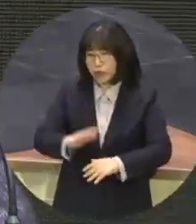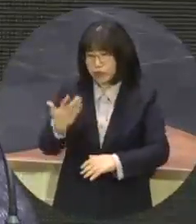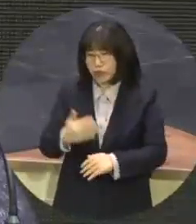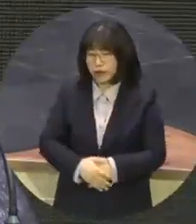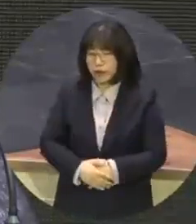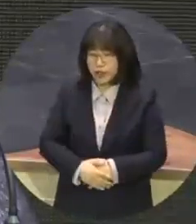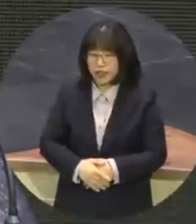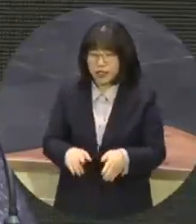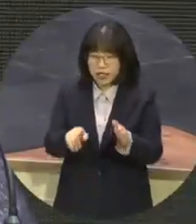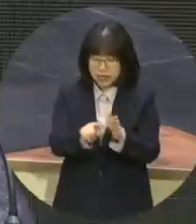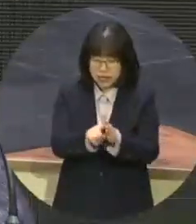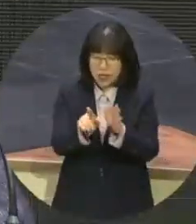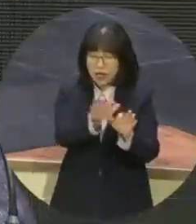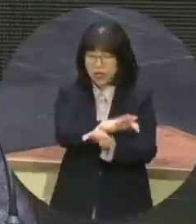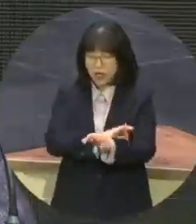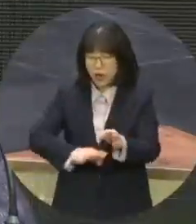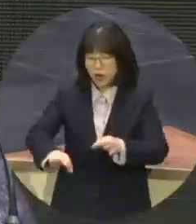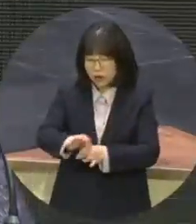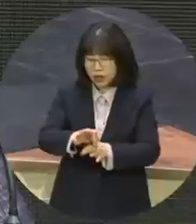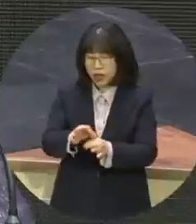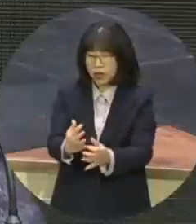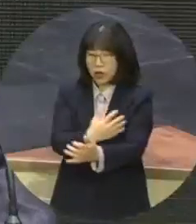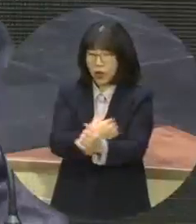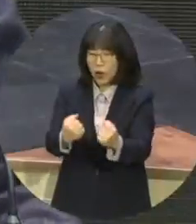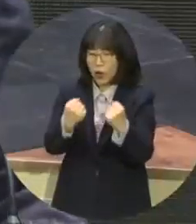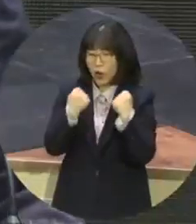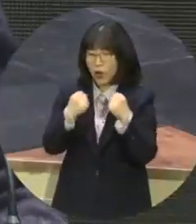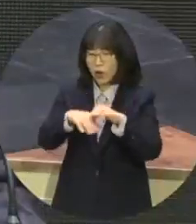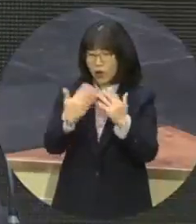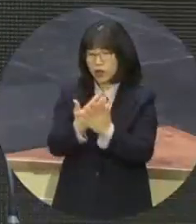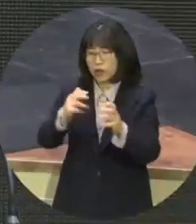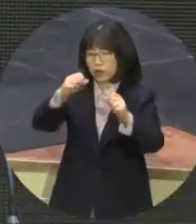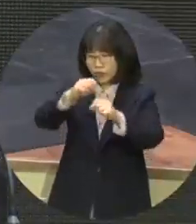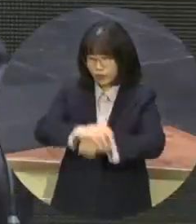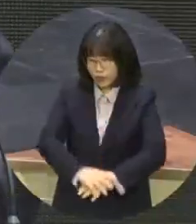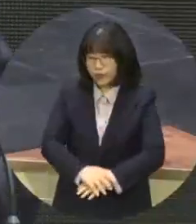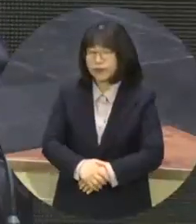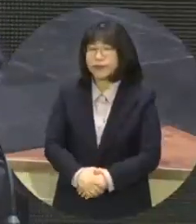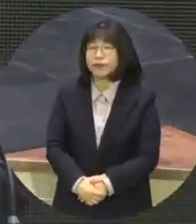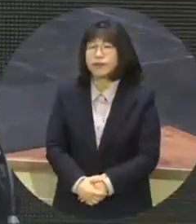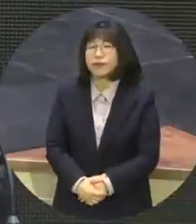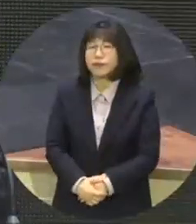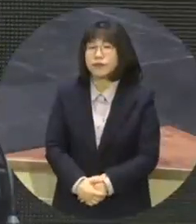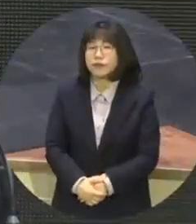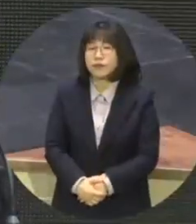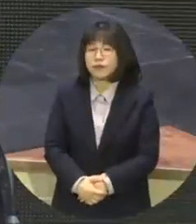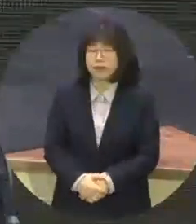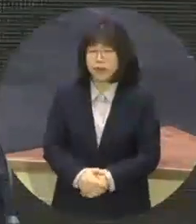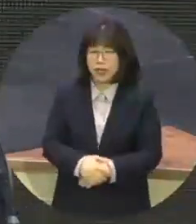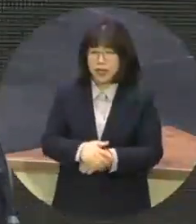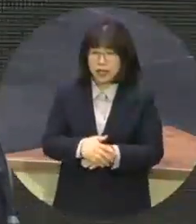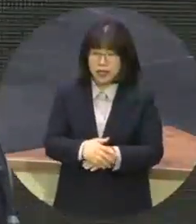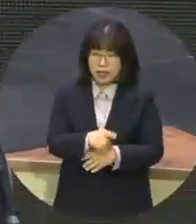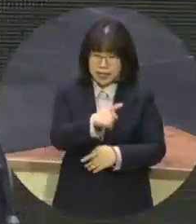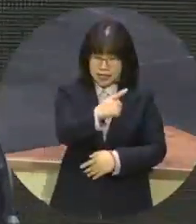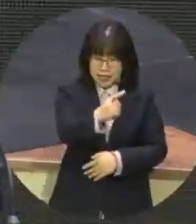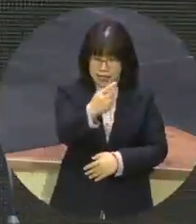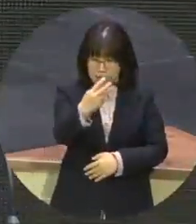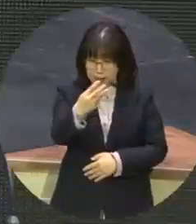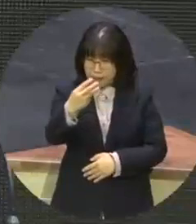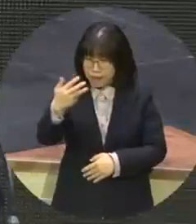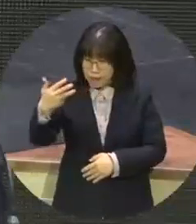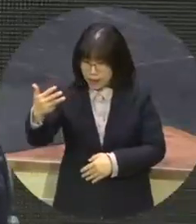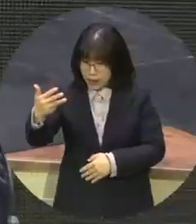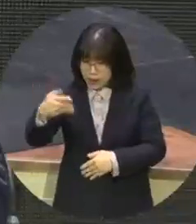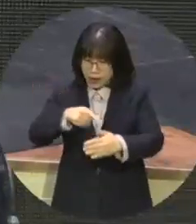경제도 무너져. 건강도 무너져. 138이 이 바탕 속에. 여기 속에 뭐가 있어요? 62가지가 들어있어. 또